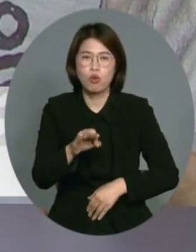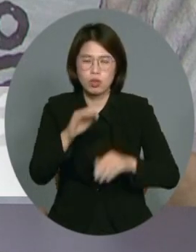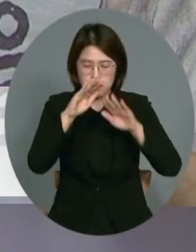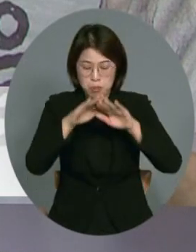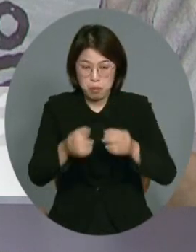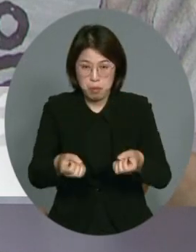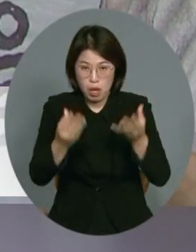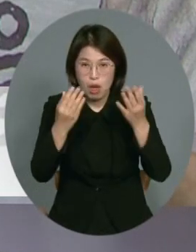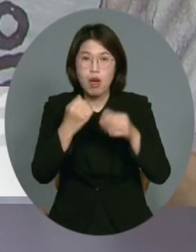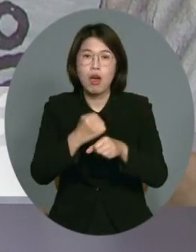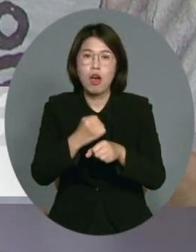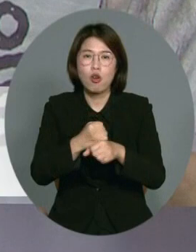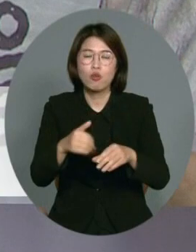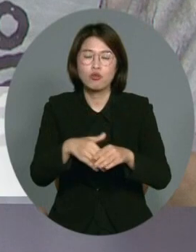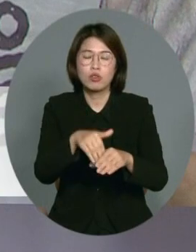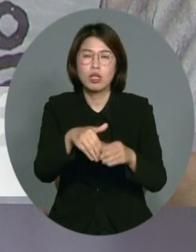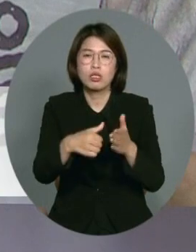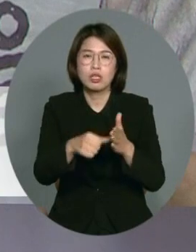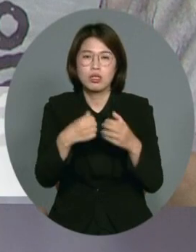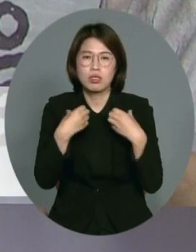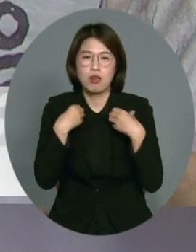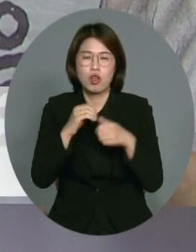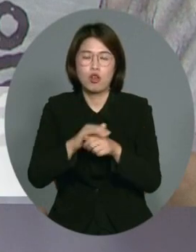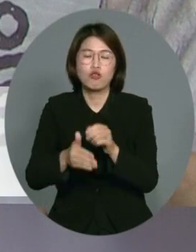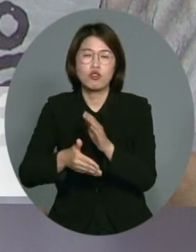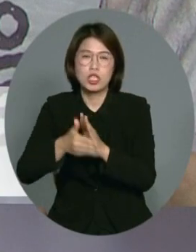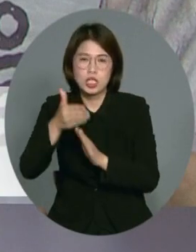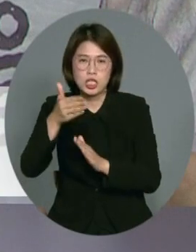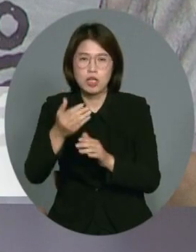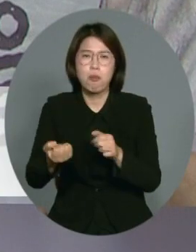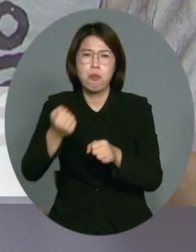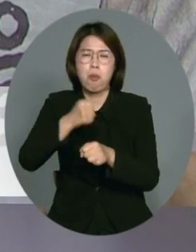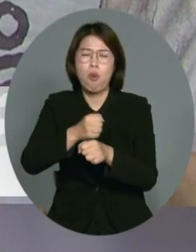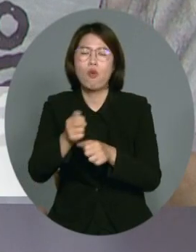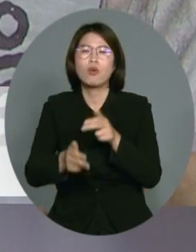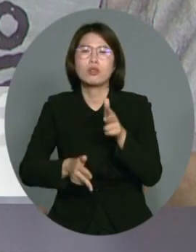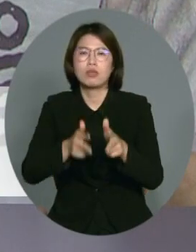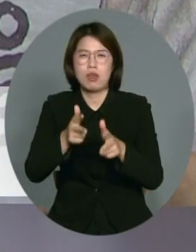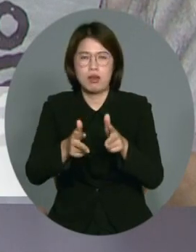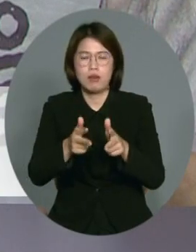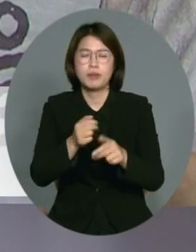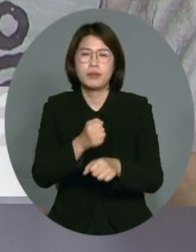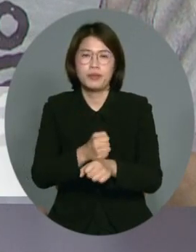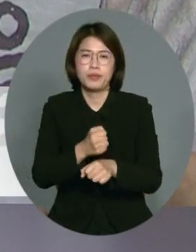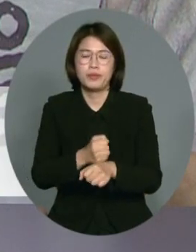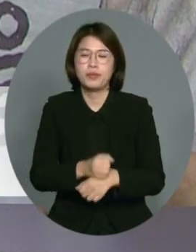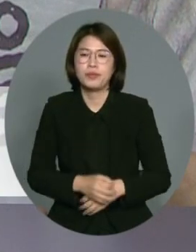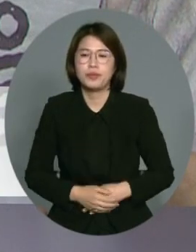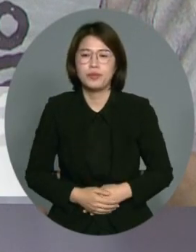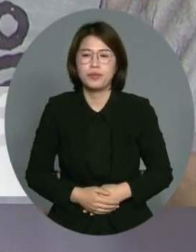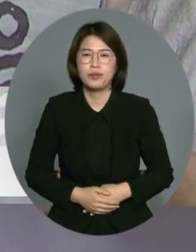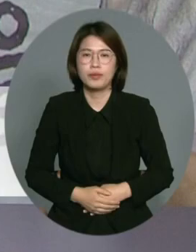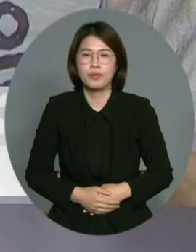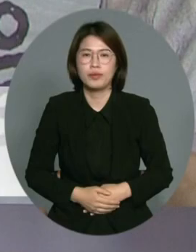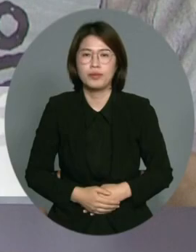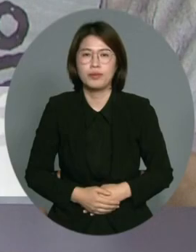고불식을 열었는데요. 문화재청과 경주시는 용역을 통해 복원 사업 등에 나서기로 했습니다. 임재국 기자가 보도합니다.